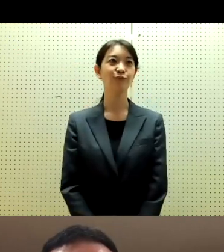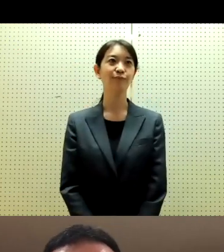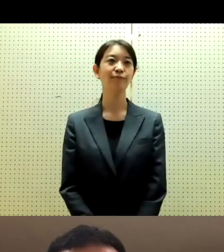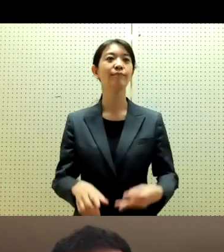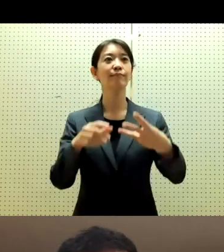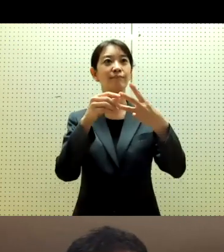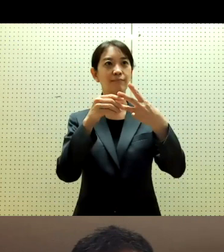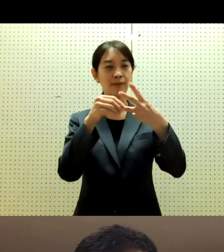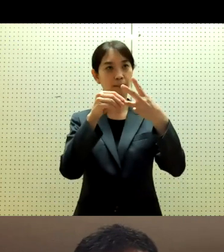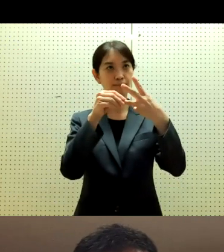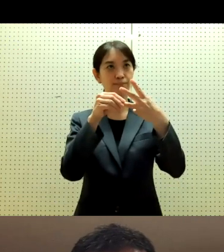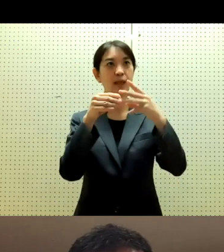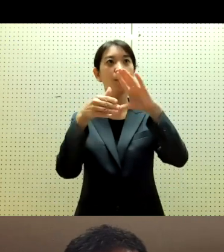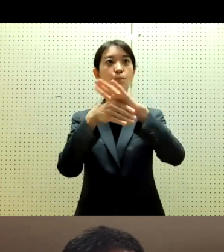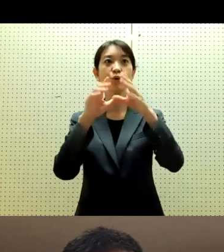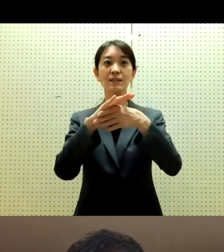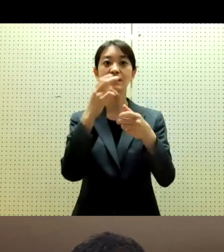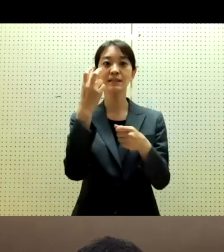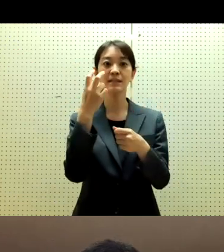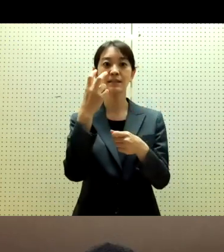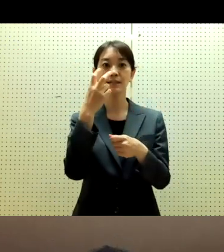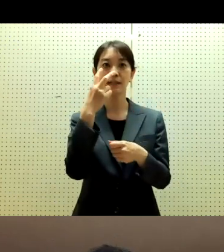3、文字認識の支援です。